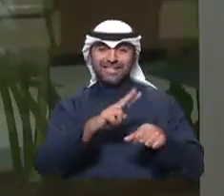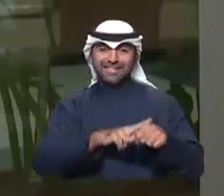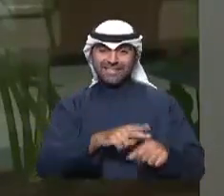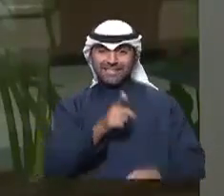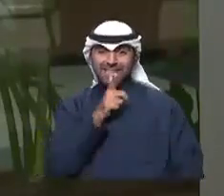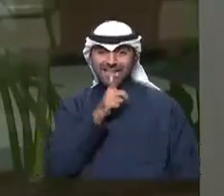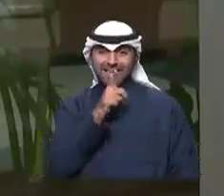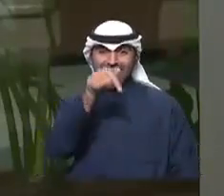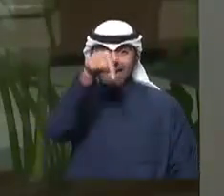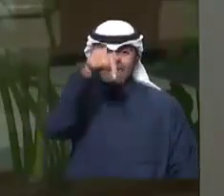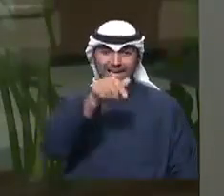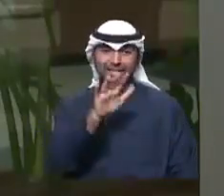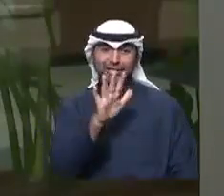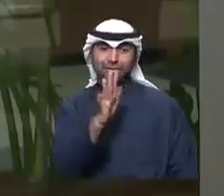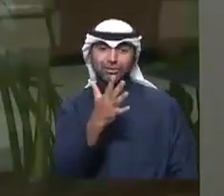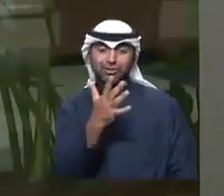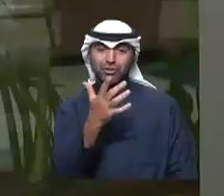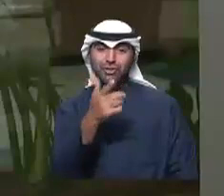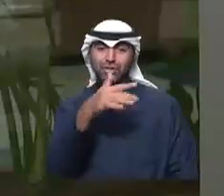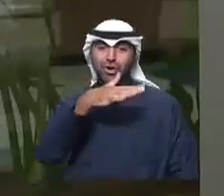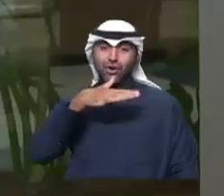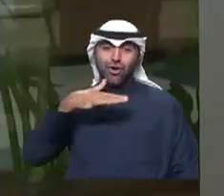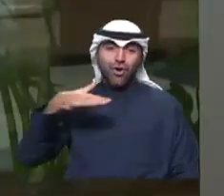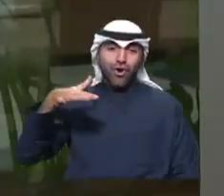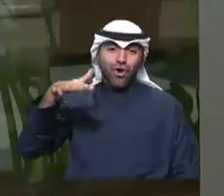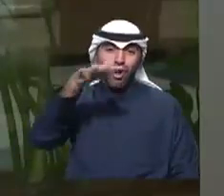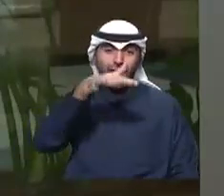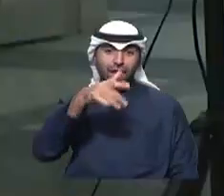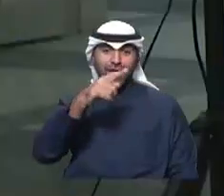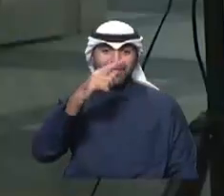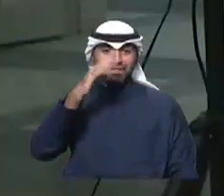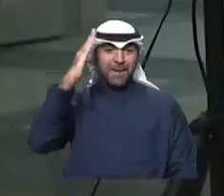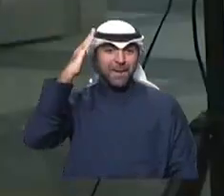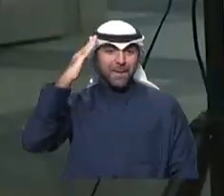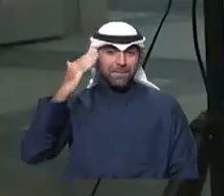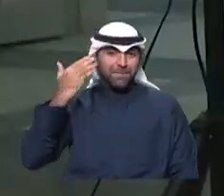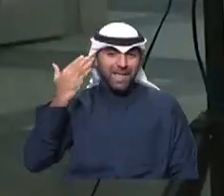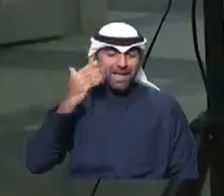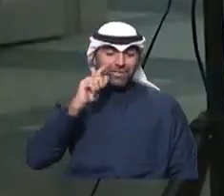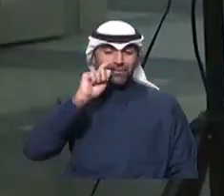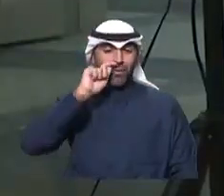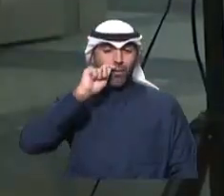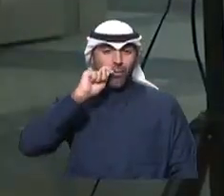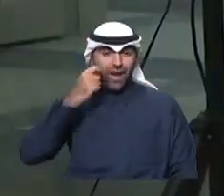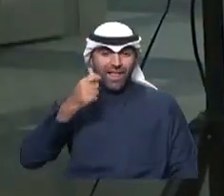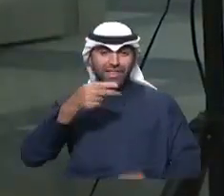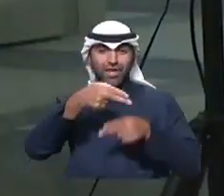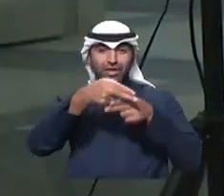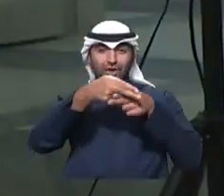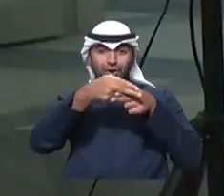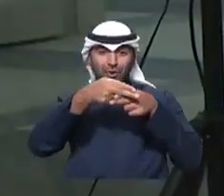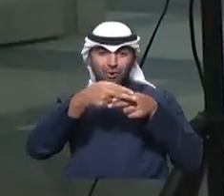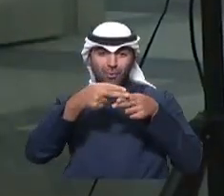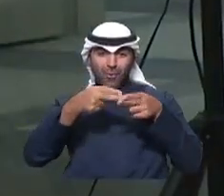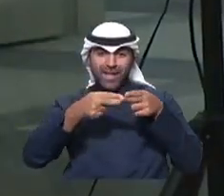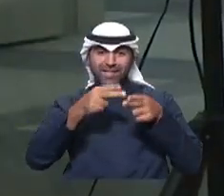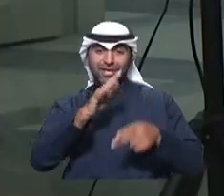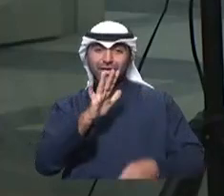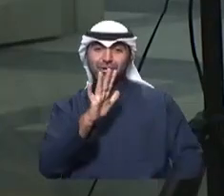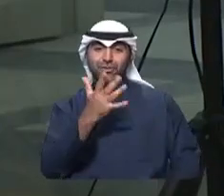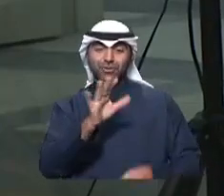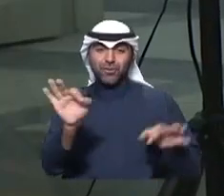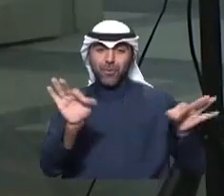عملية ووايد سعرها غالي مثل ما قلت لك، أقلها 30,000 دينار كويتي. هو بناء على نظرة الكويت 2035 نظرة